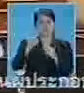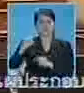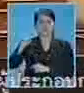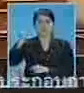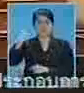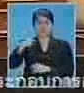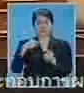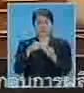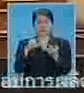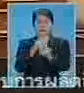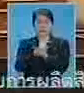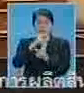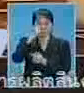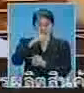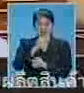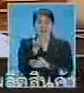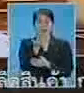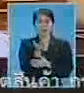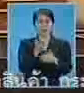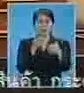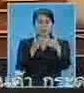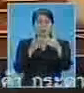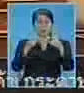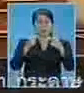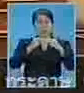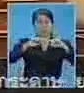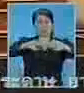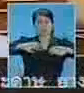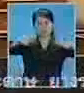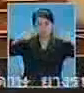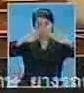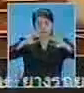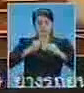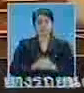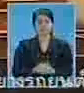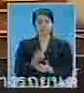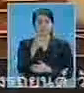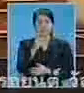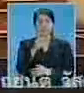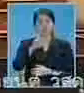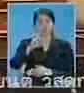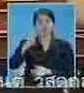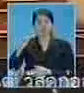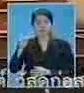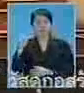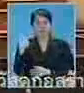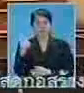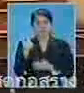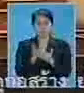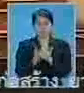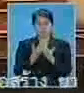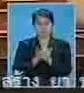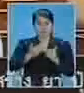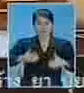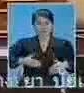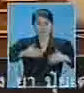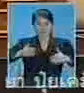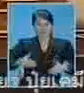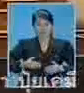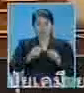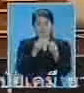ป็นผู้ขอคณะรัฐมนตรีนะโดยรายได้เนี่ยจะให้มูล